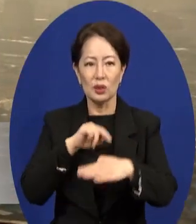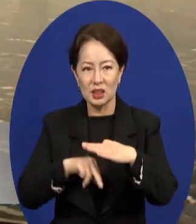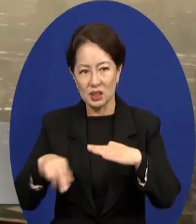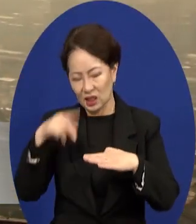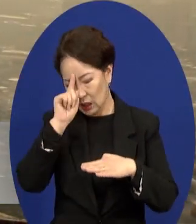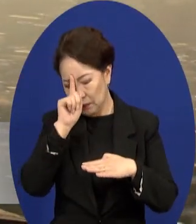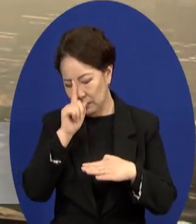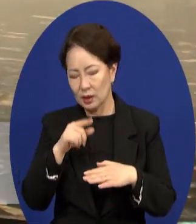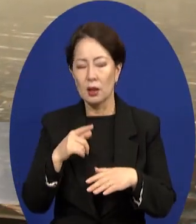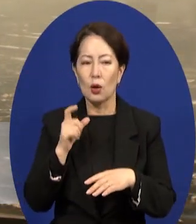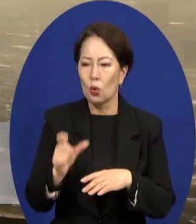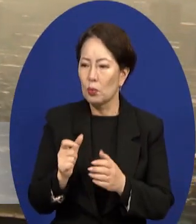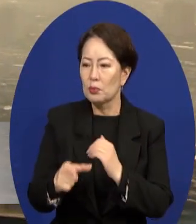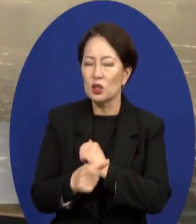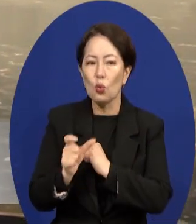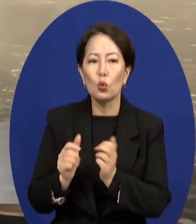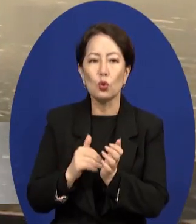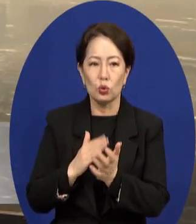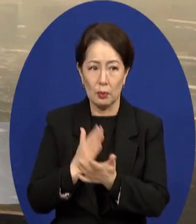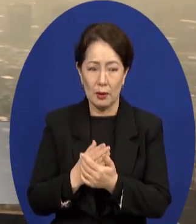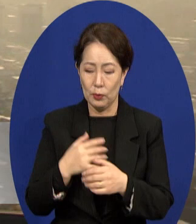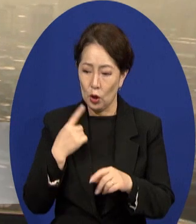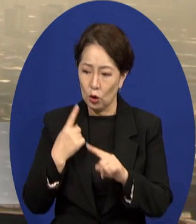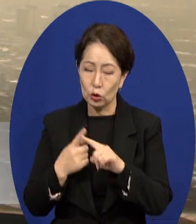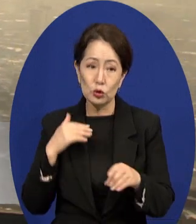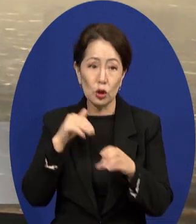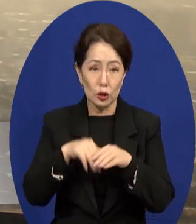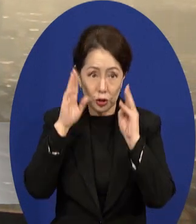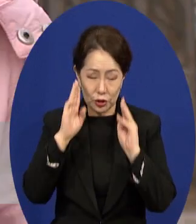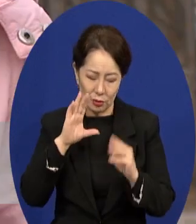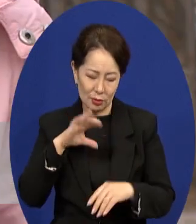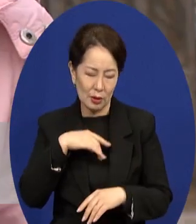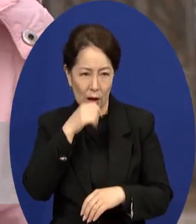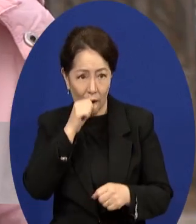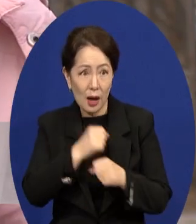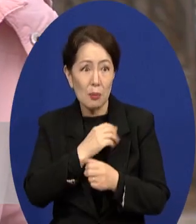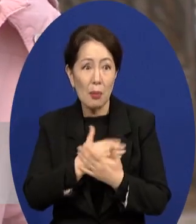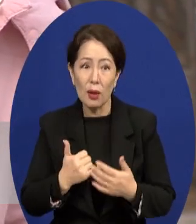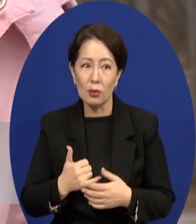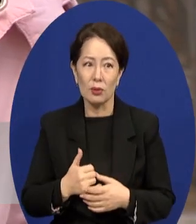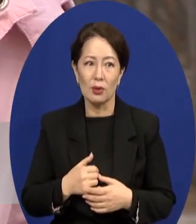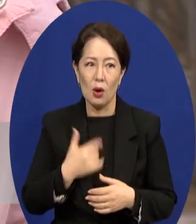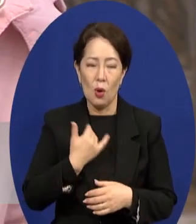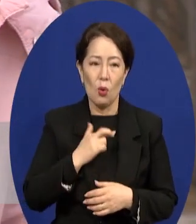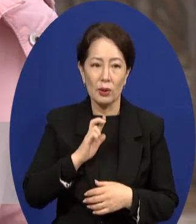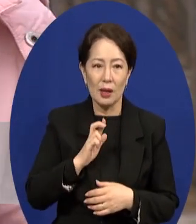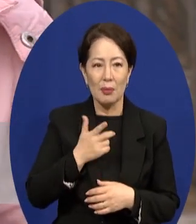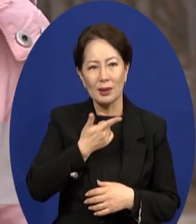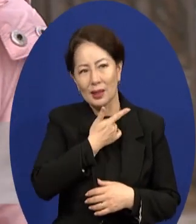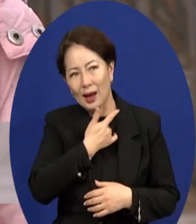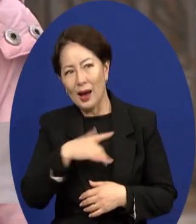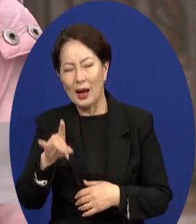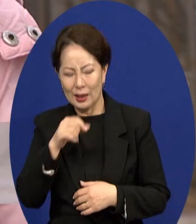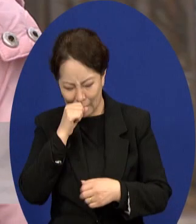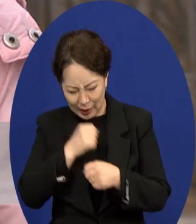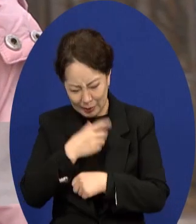имлэгт боловсон хүчин дутагдaltaй. Хөдөө амьдрах шийдвэр гаргасандаа харамсах сэтгэл төржсэн үү? Улаанбаатар хотоос явсандаа харамсах үедээ гэж айсаран